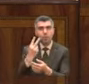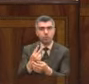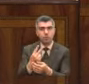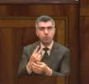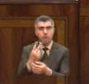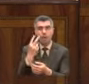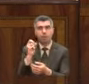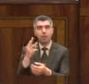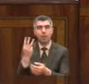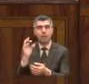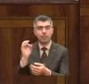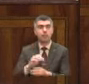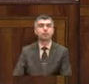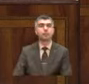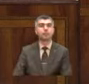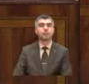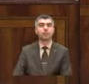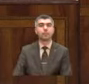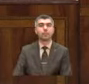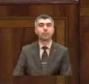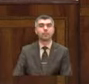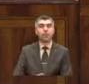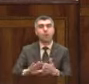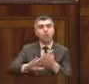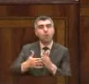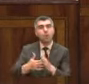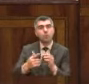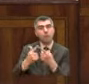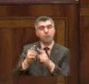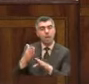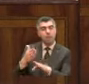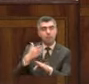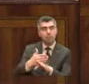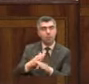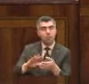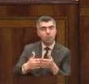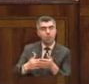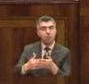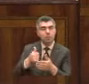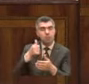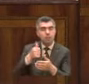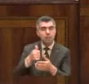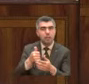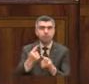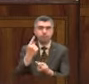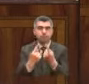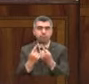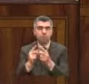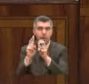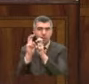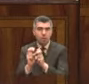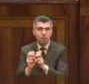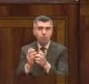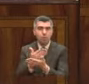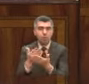2021-2030. بمعنى أنه يعني نستفاد من هذه التجربة ديال العقد الذي سبق بإيجابياته وسلبياته، بما تحقق من نجاحات، بما